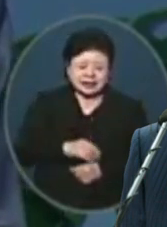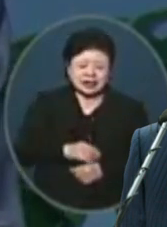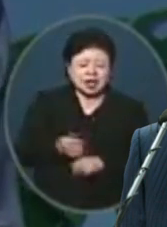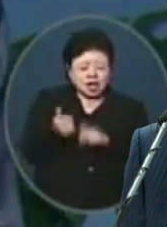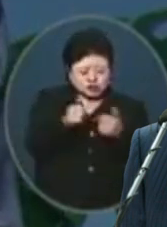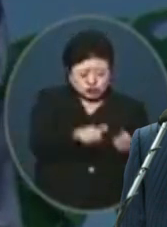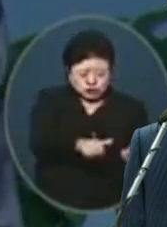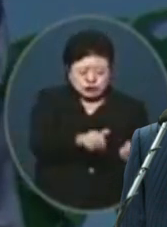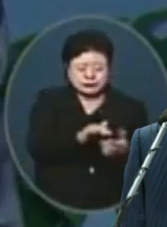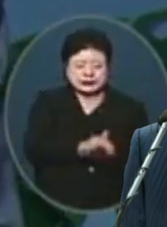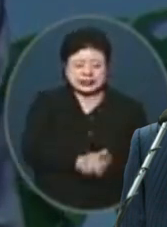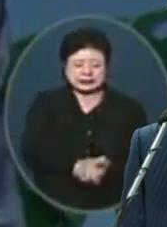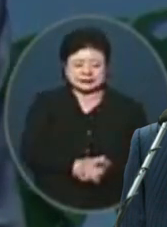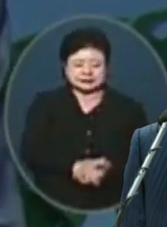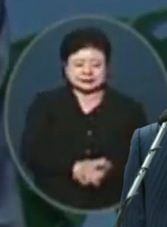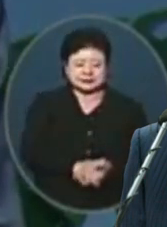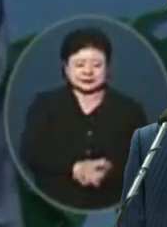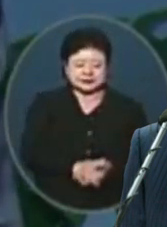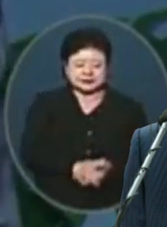죽으셨던 것입니다.